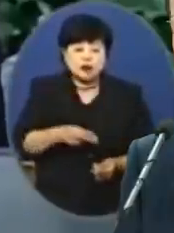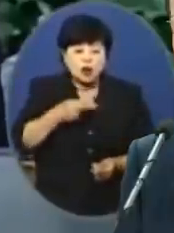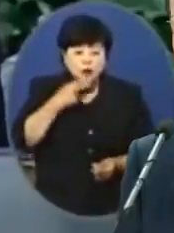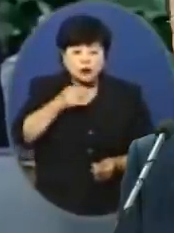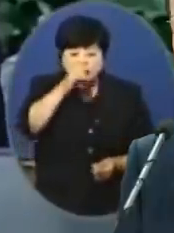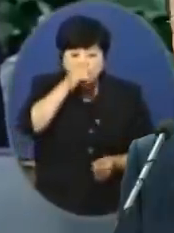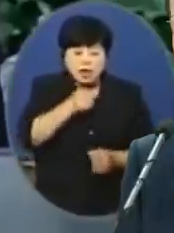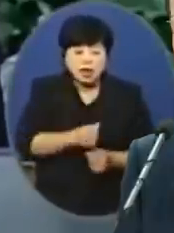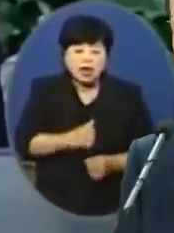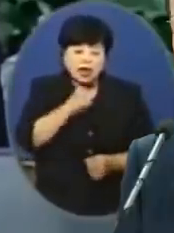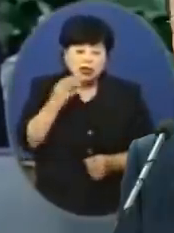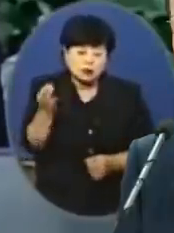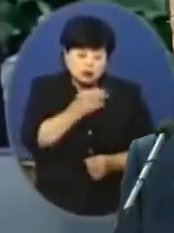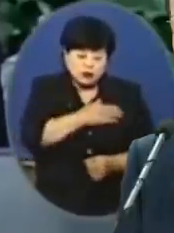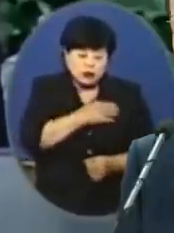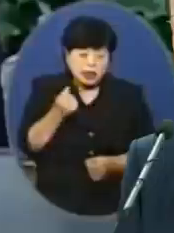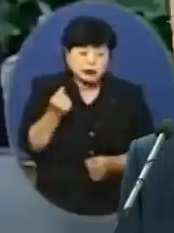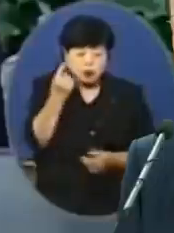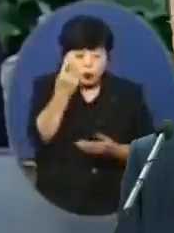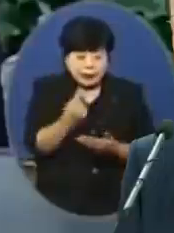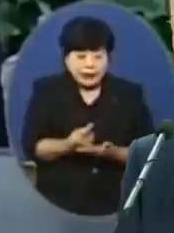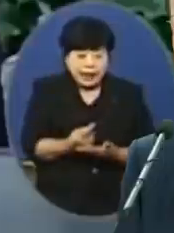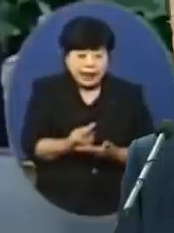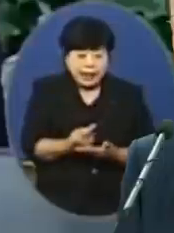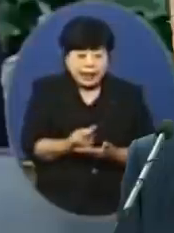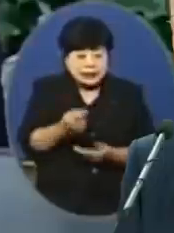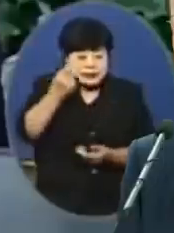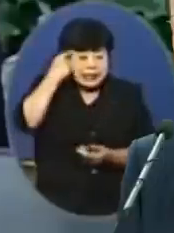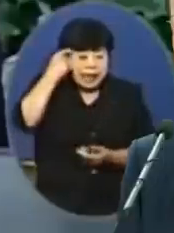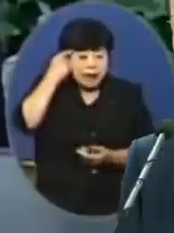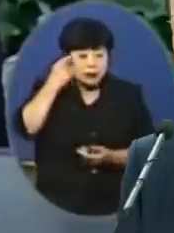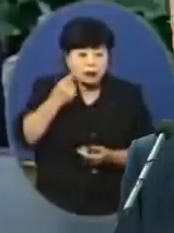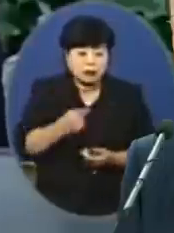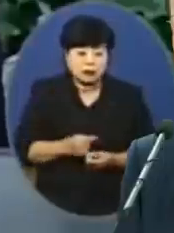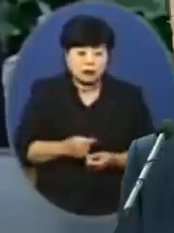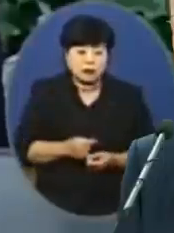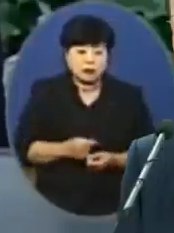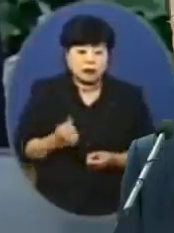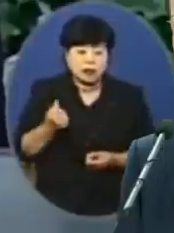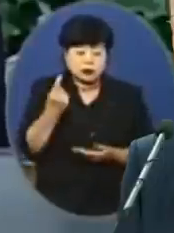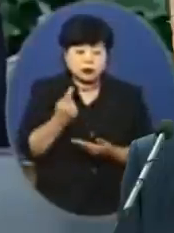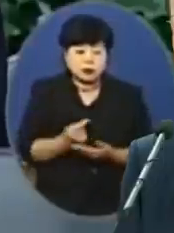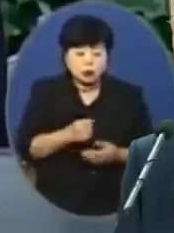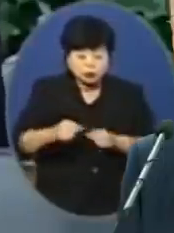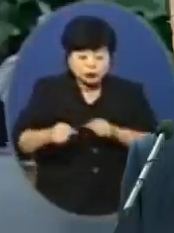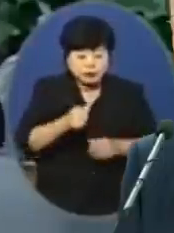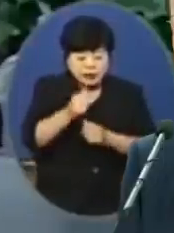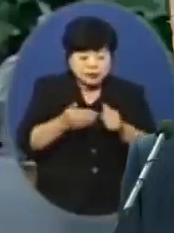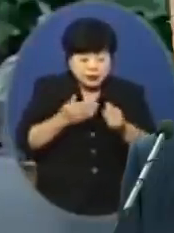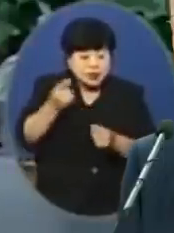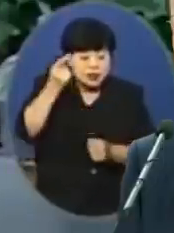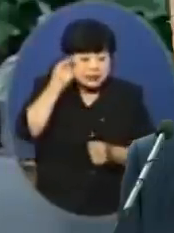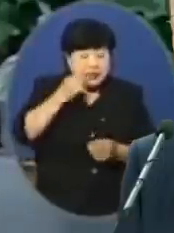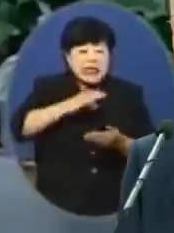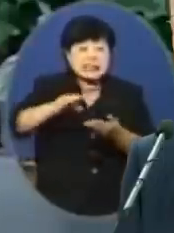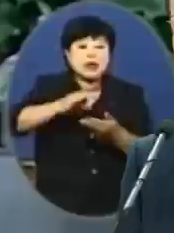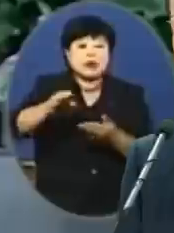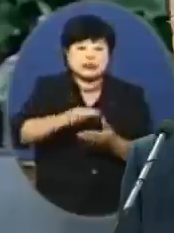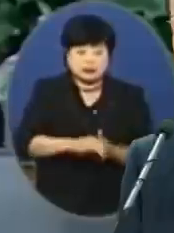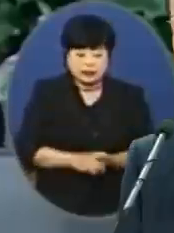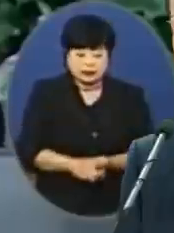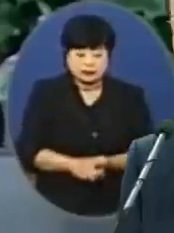부요를 가져오겠다는 생각을 가지고 마음에 움직이면 하나님이 그 생각을 사용하시는